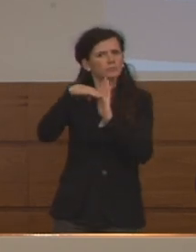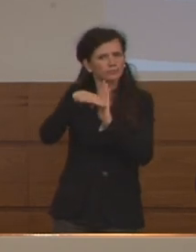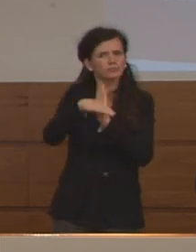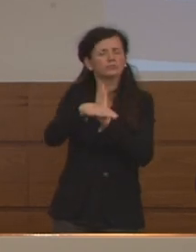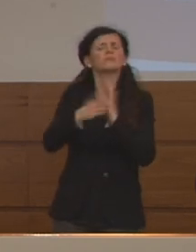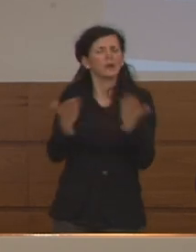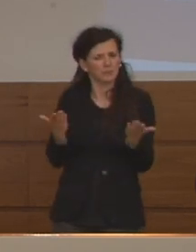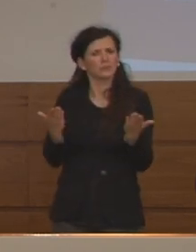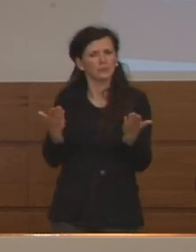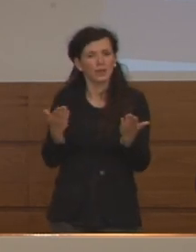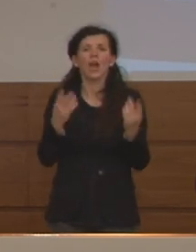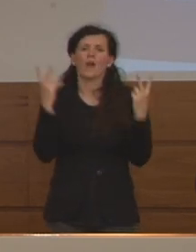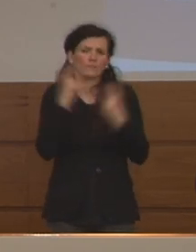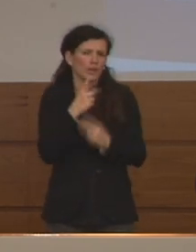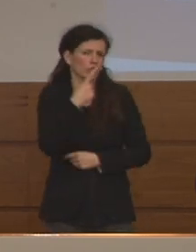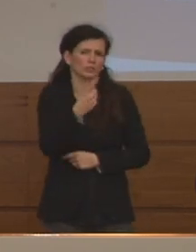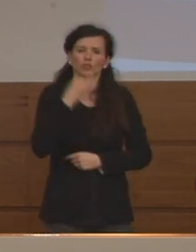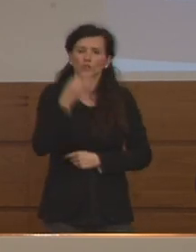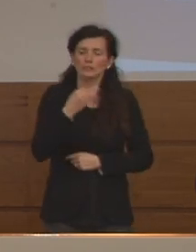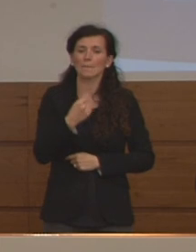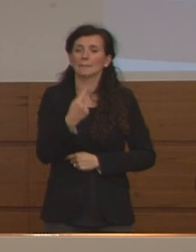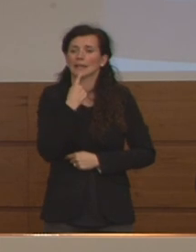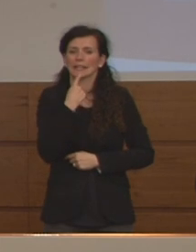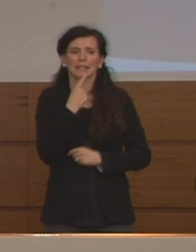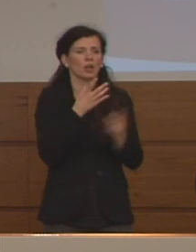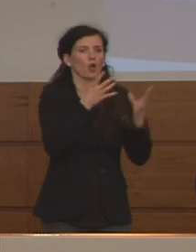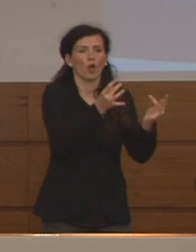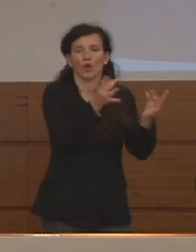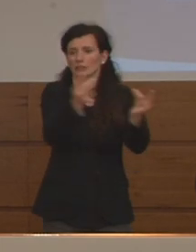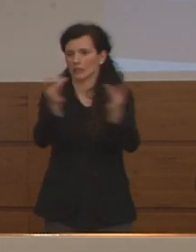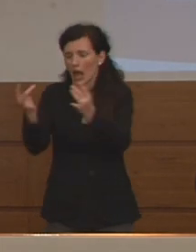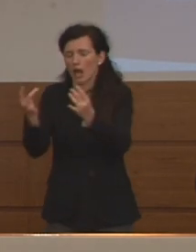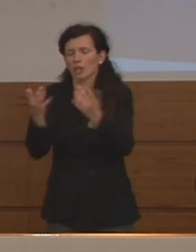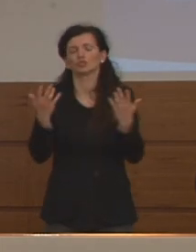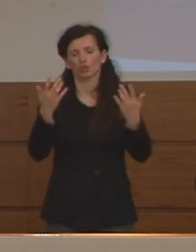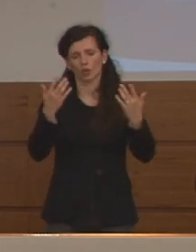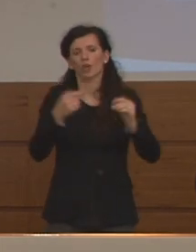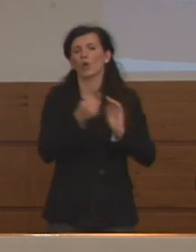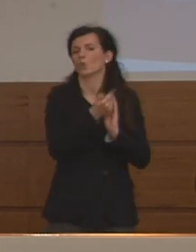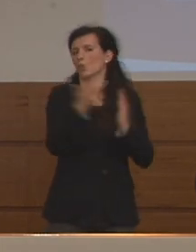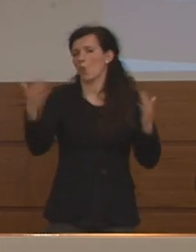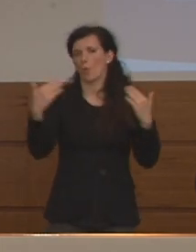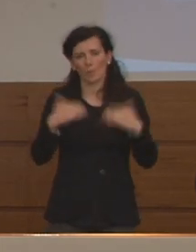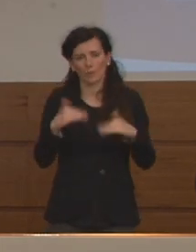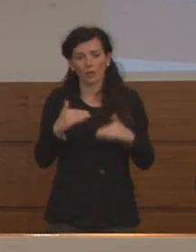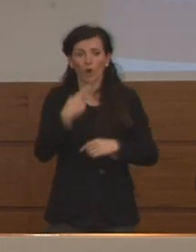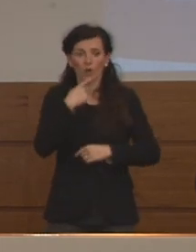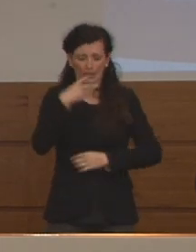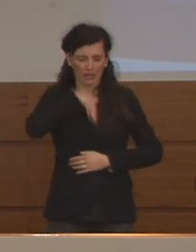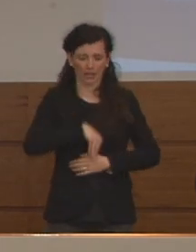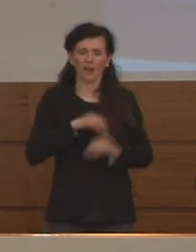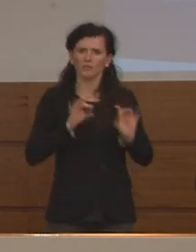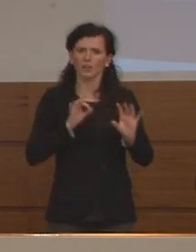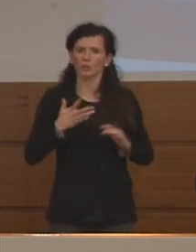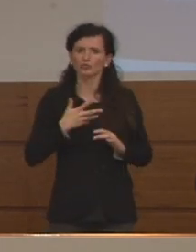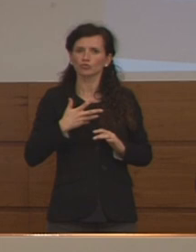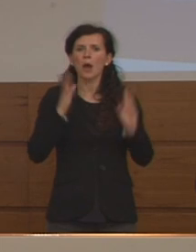probabilmente le persone affette sono molto più numerose coloro che hanno il coronavirus proprio corpo magari senza neanche